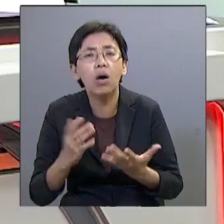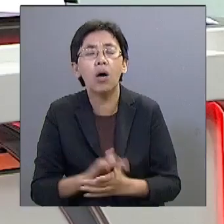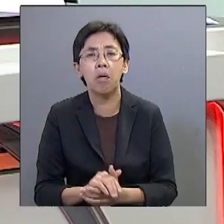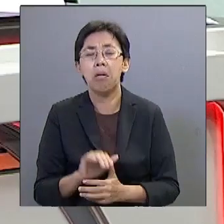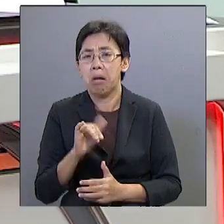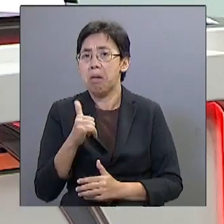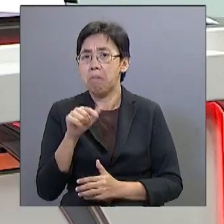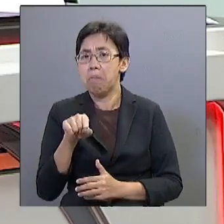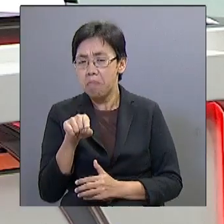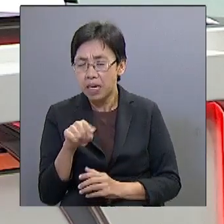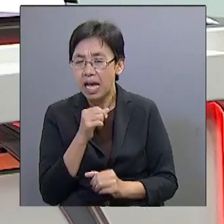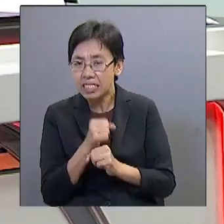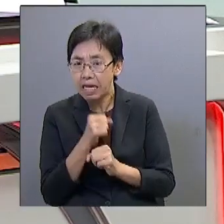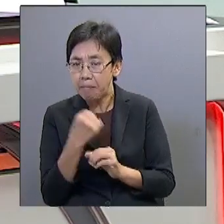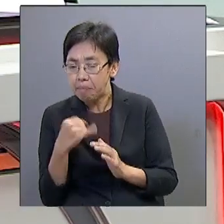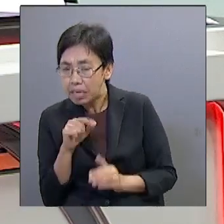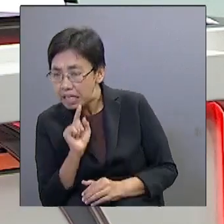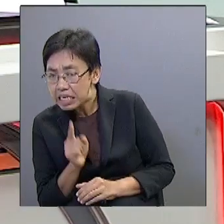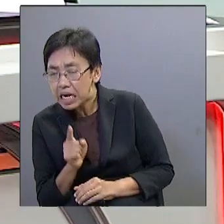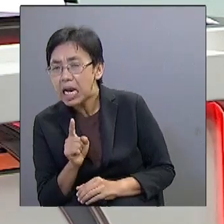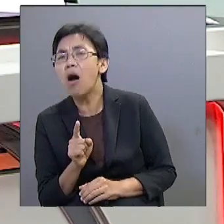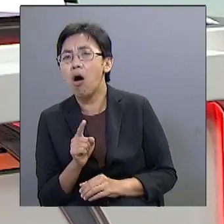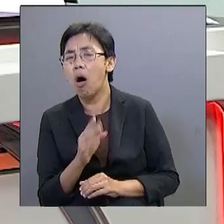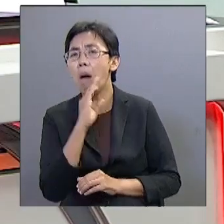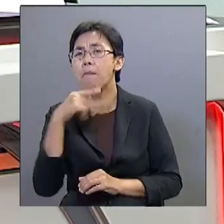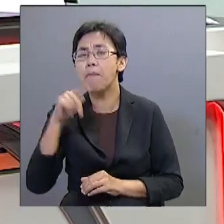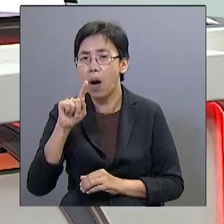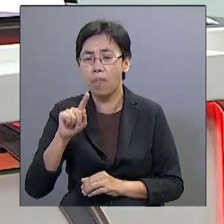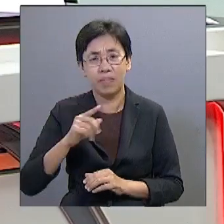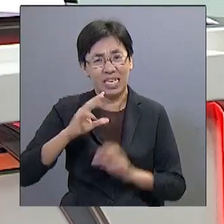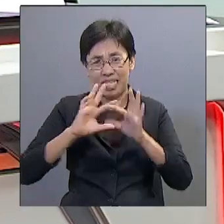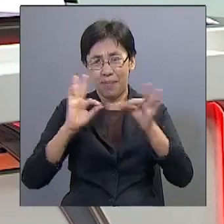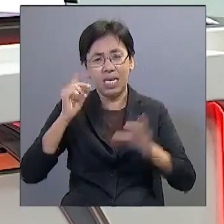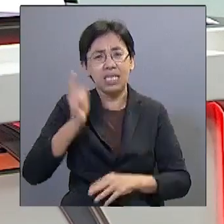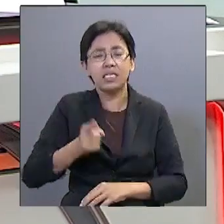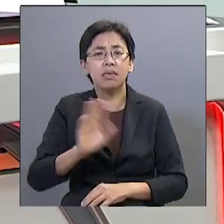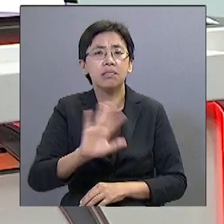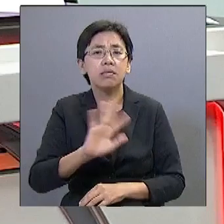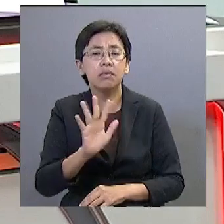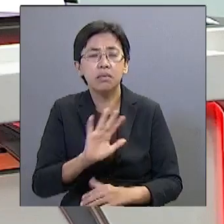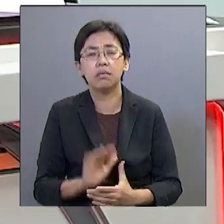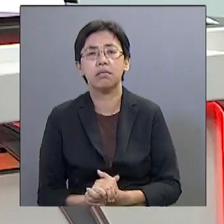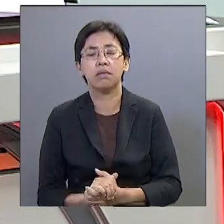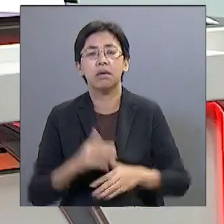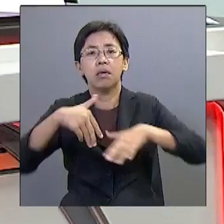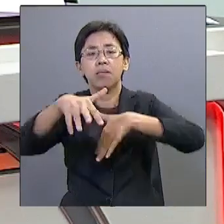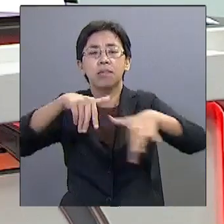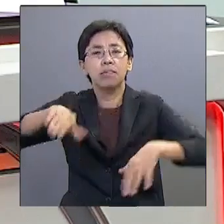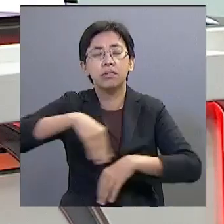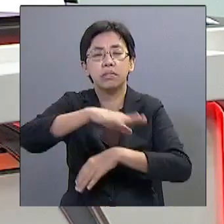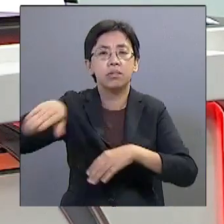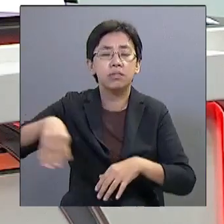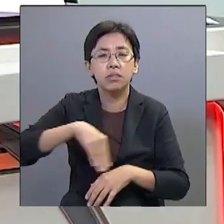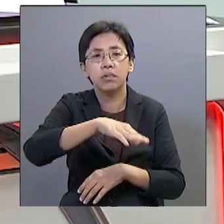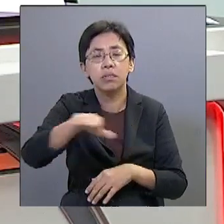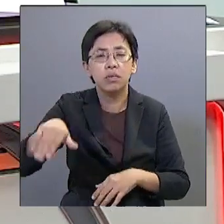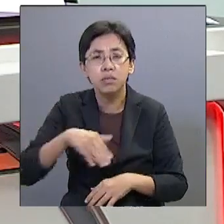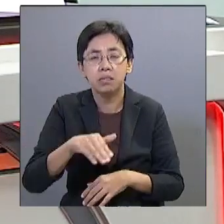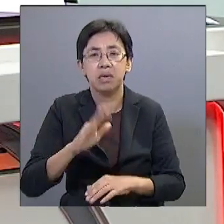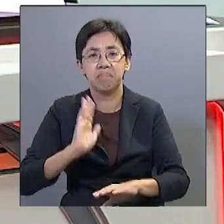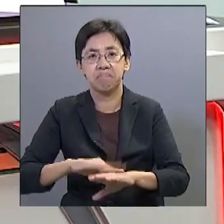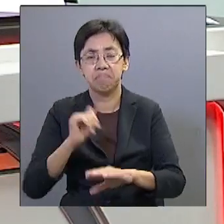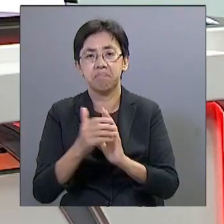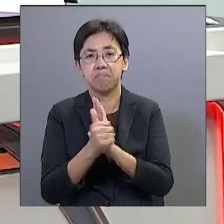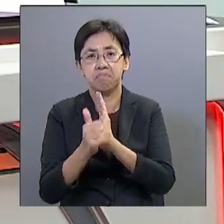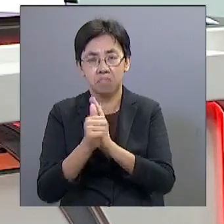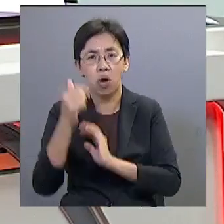ทำการใดอย่หนึ่ uczestir่ว่ามได้เกิดขึ้นจริงซึปัจุบันนี้เพราะว่าประชาชนะทั่วไปก็สามารถทจะเป็ผู้ชีชาญ้าน